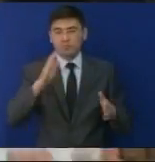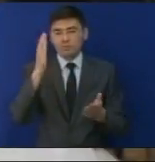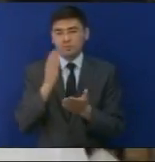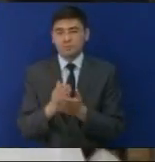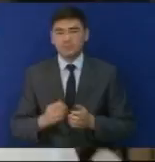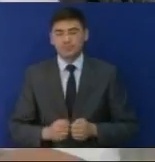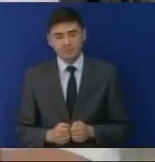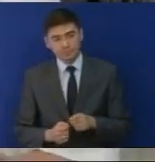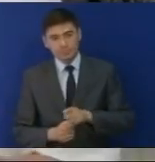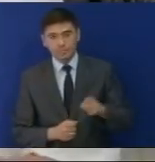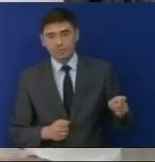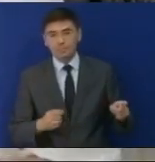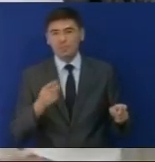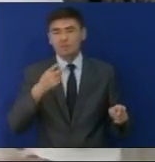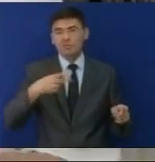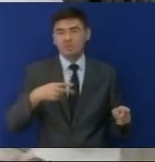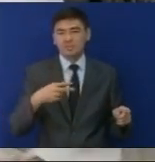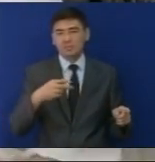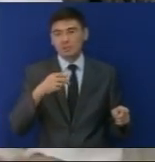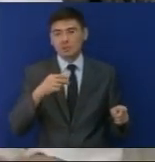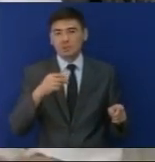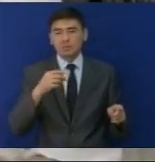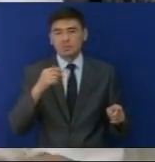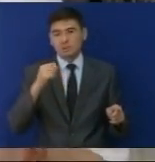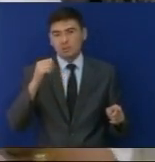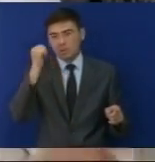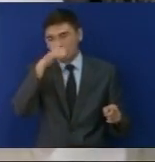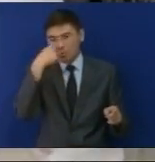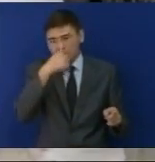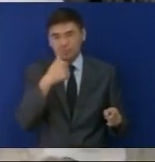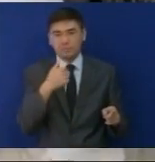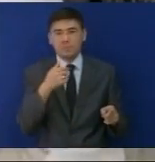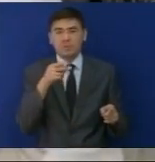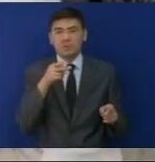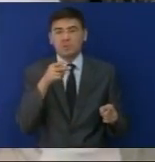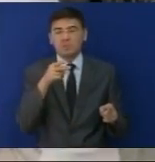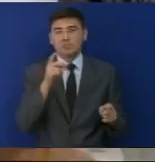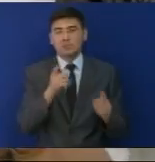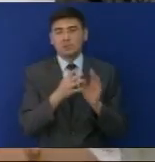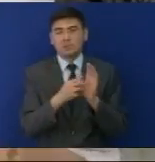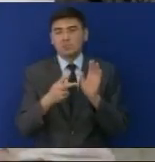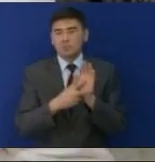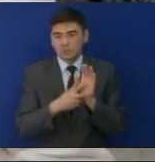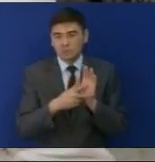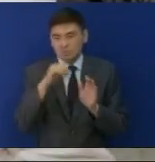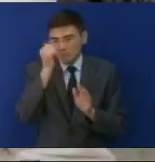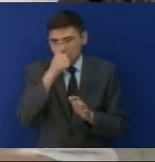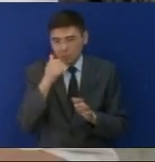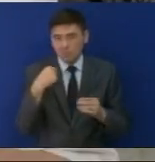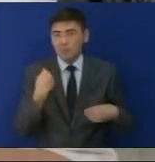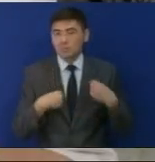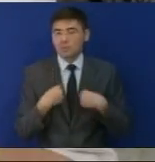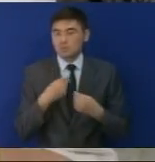национальная одежда, 20-х годов у нас есть такие экспонаты, 8-го года, допустим, 1908